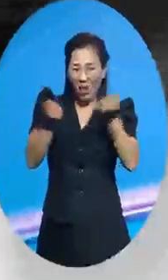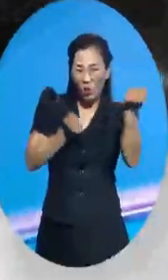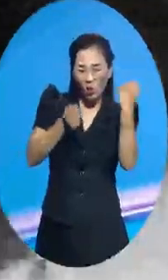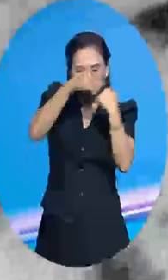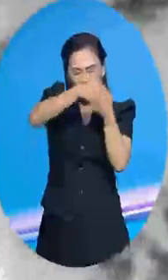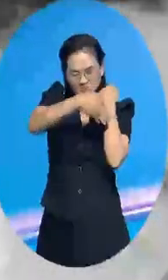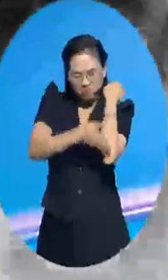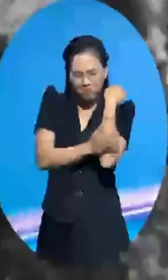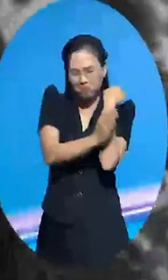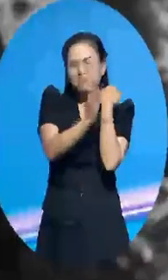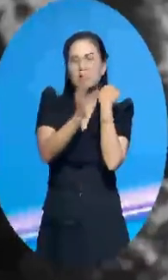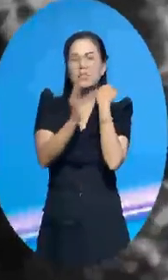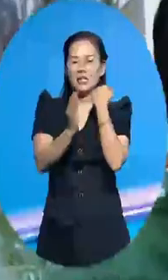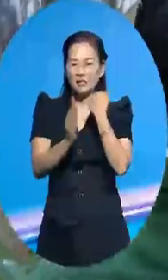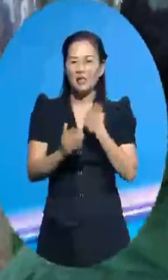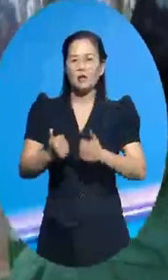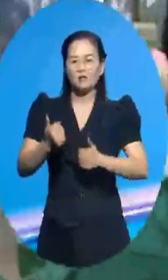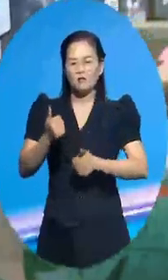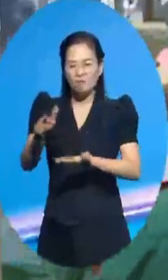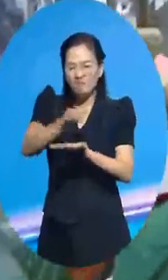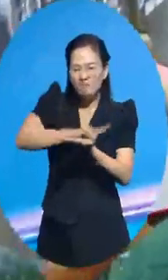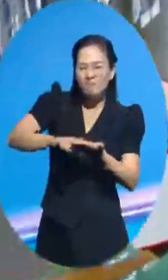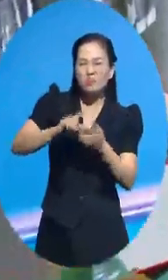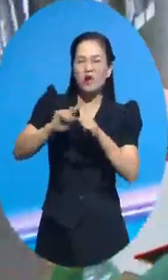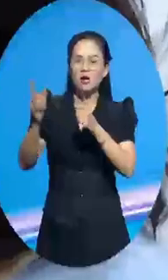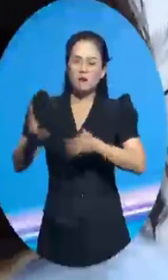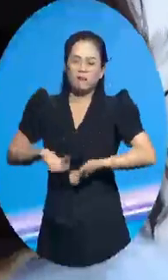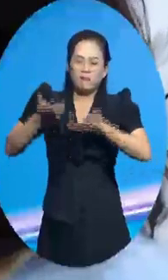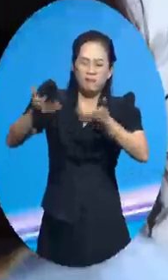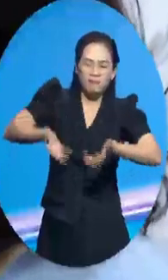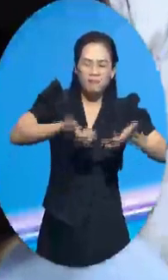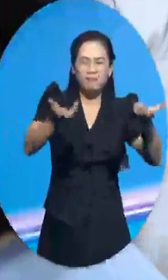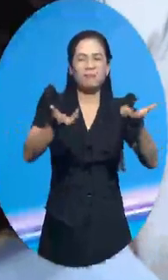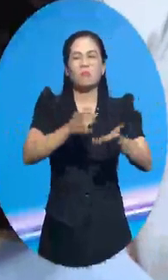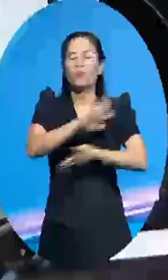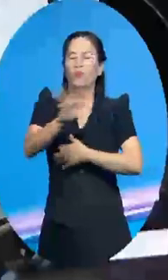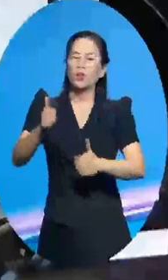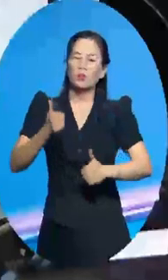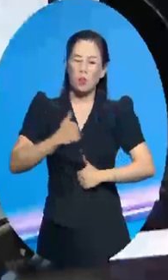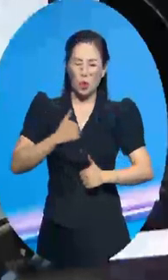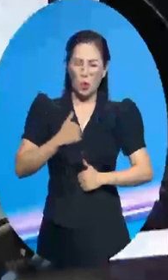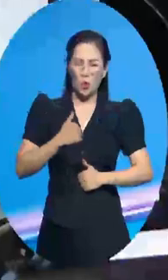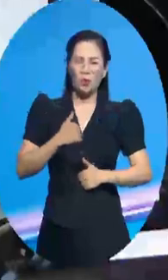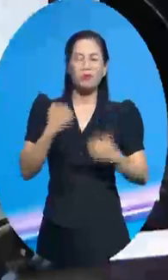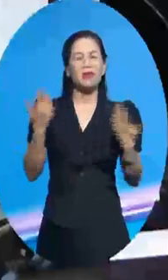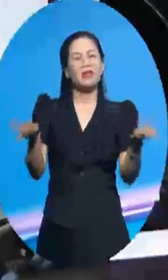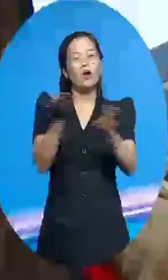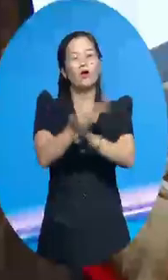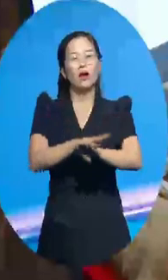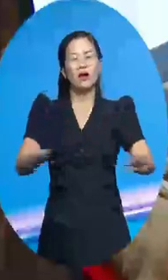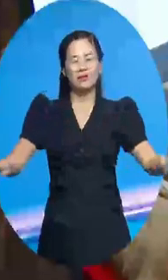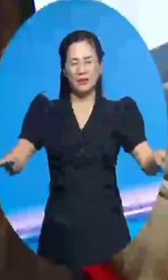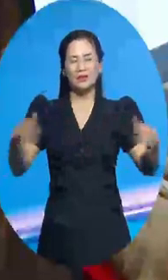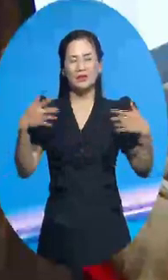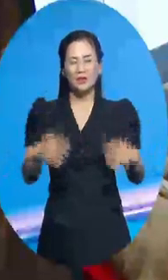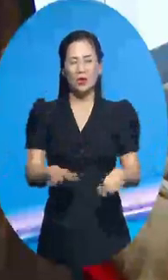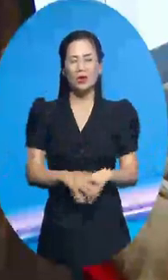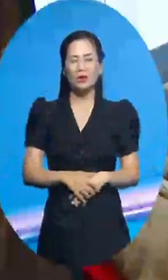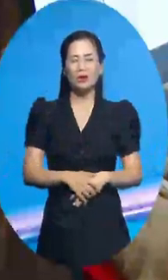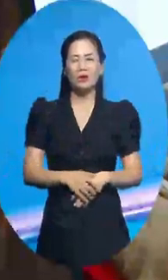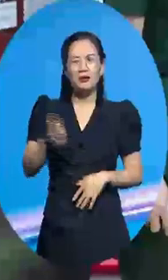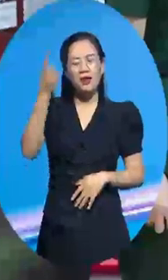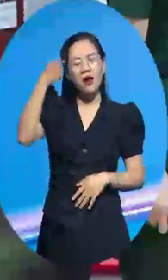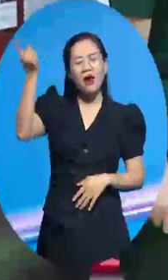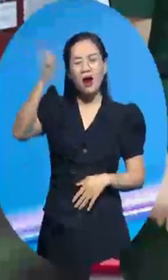cho cách mạng Lào, Campuchia. Trải qua hết bom đạn chiến tranh cho đến ngày hòa bình xây dựng đất nước, từ một đường